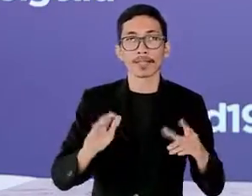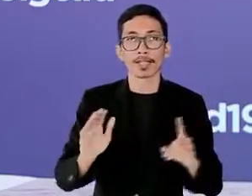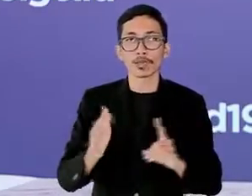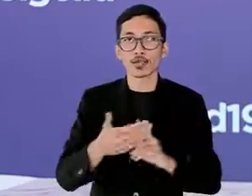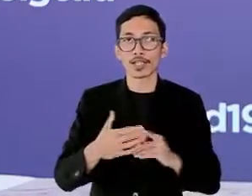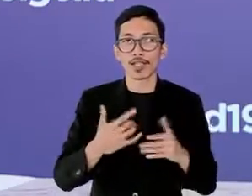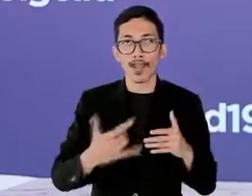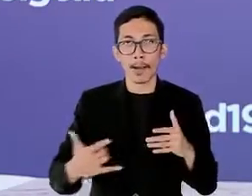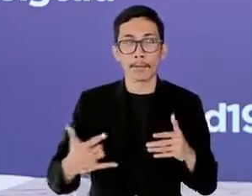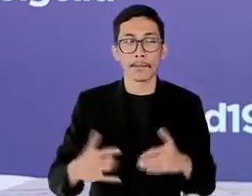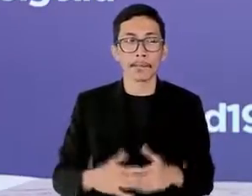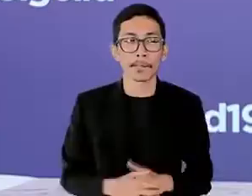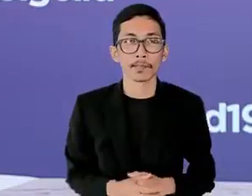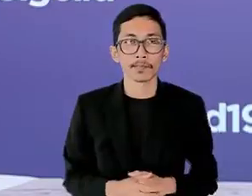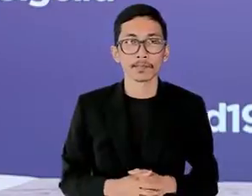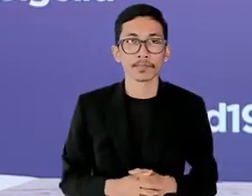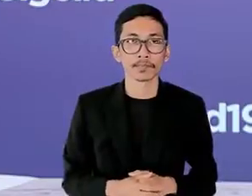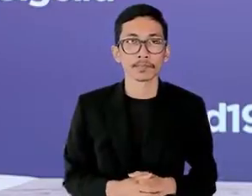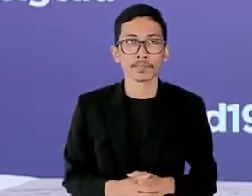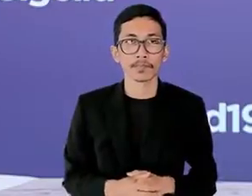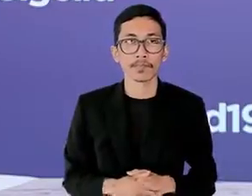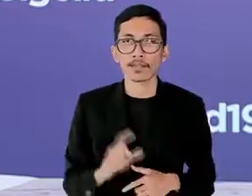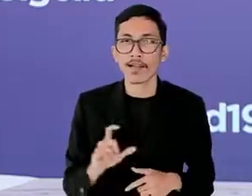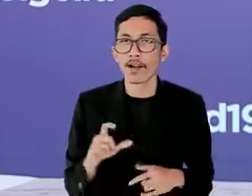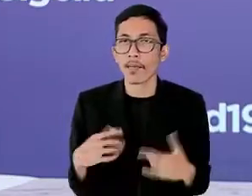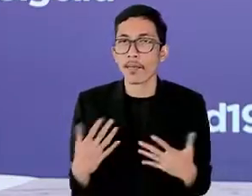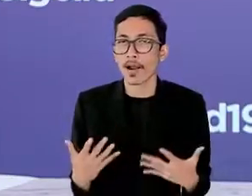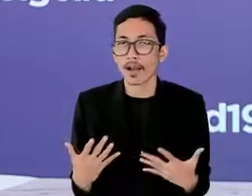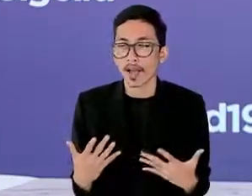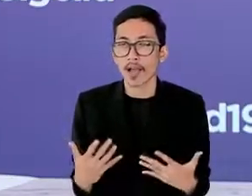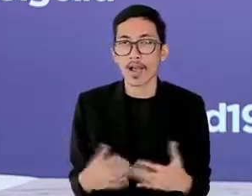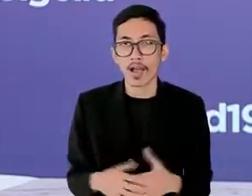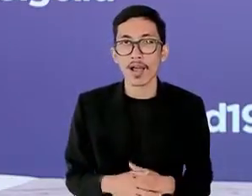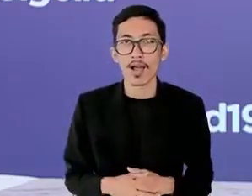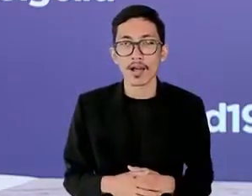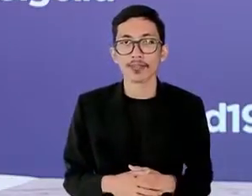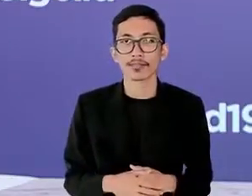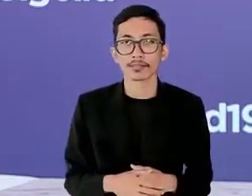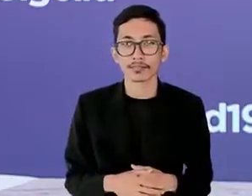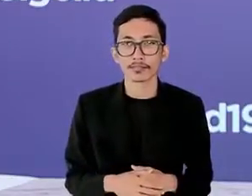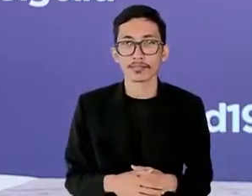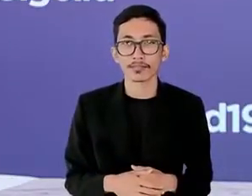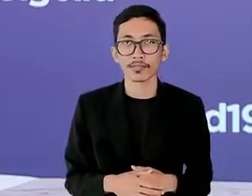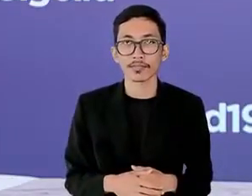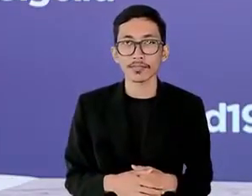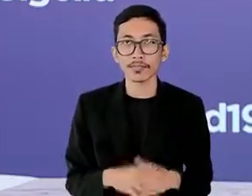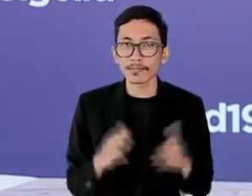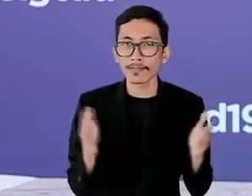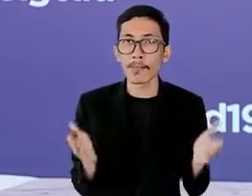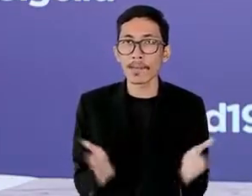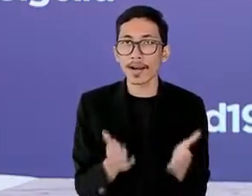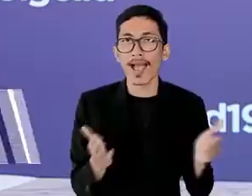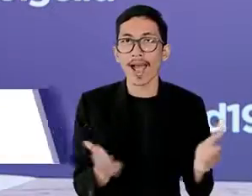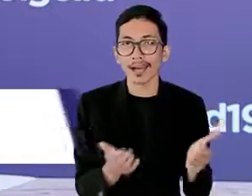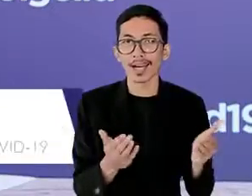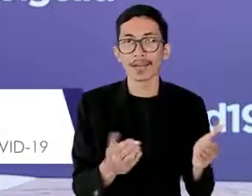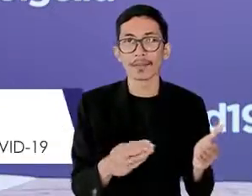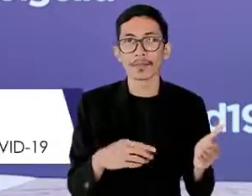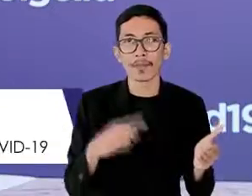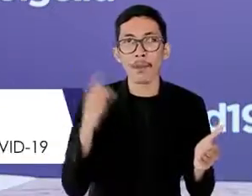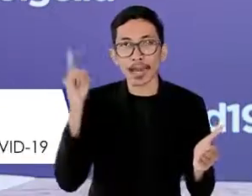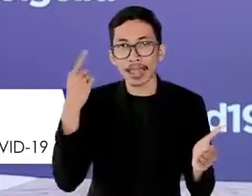yaitu Hai peningkatan kapasitas publik jangka panjang termasuk pemberdayaan pemerintah daerah